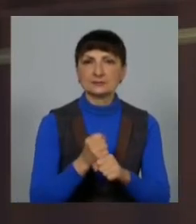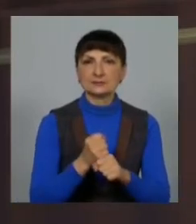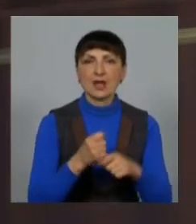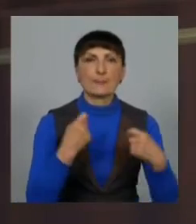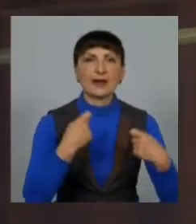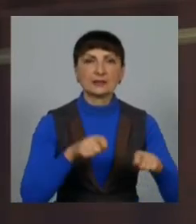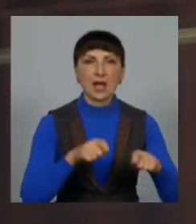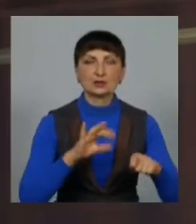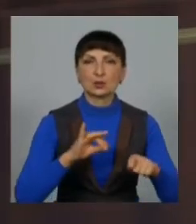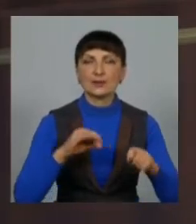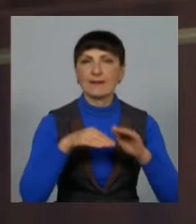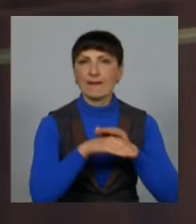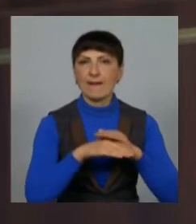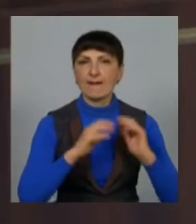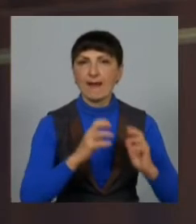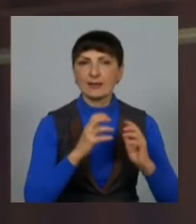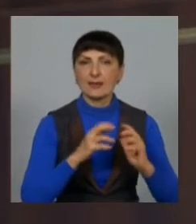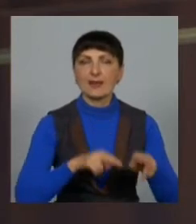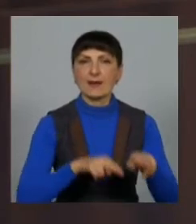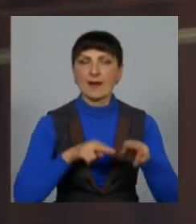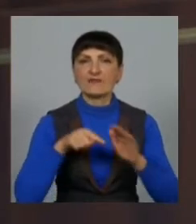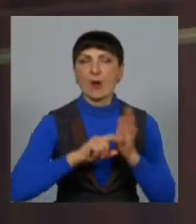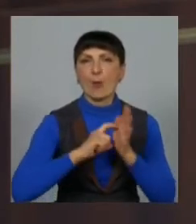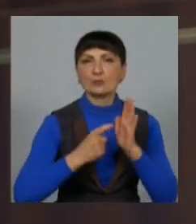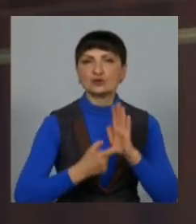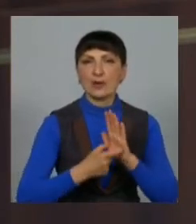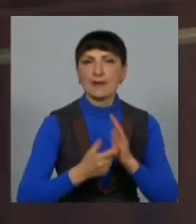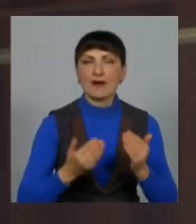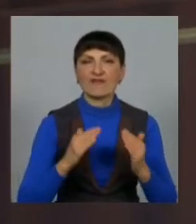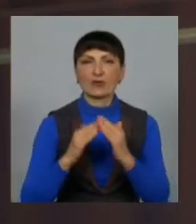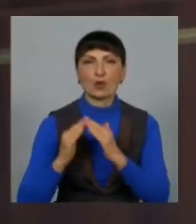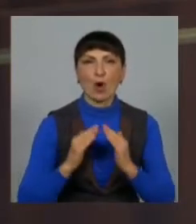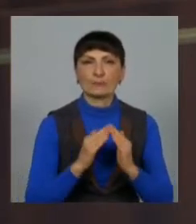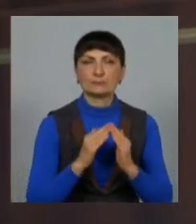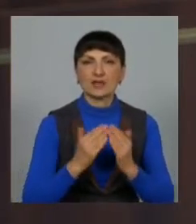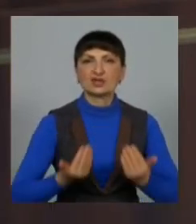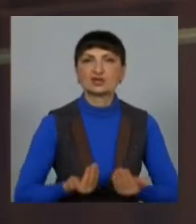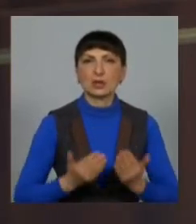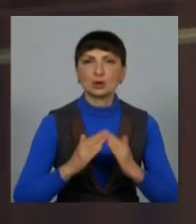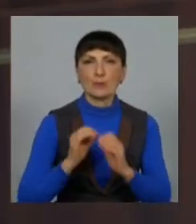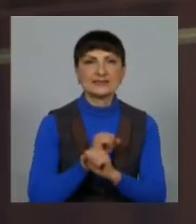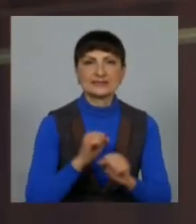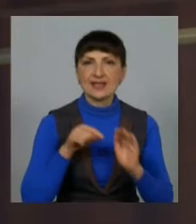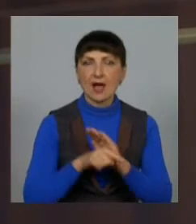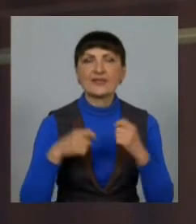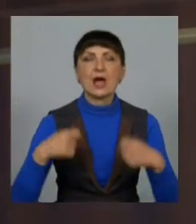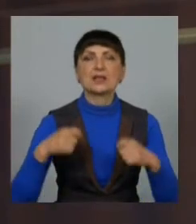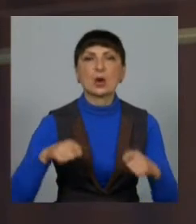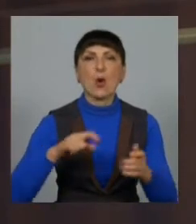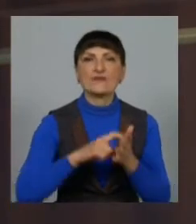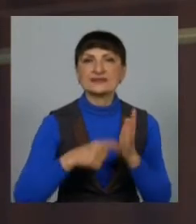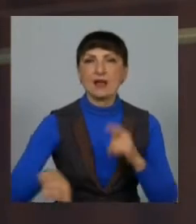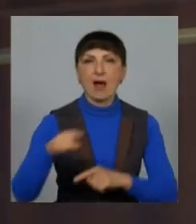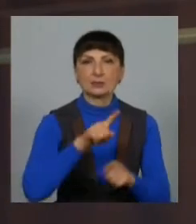осуществлять продажу и хранение огнестрельного оружия в помещениях, расположенных в жилых домах, в торговых